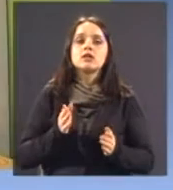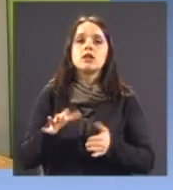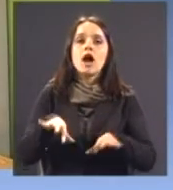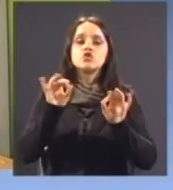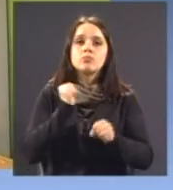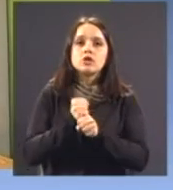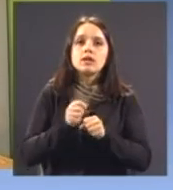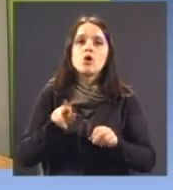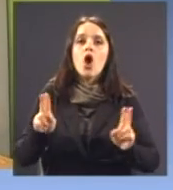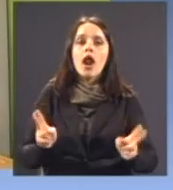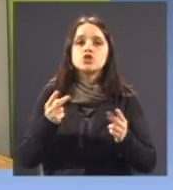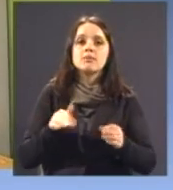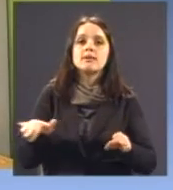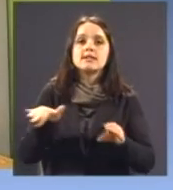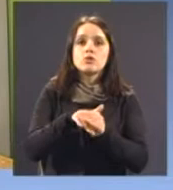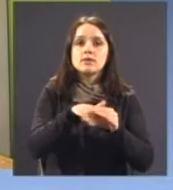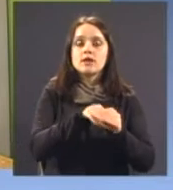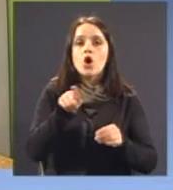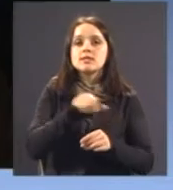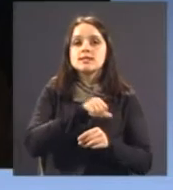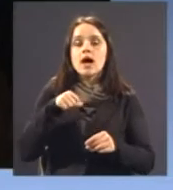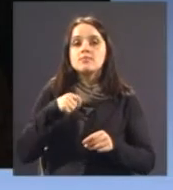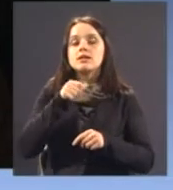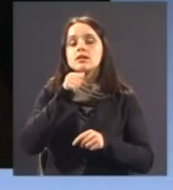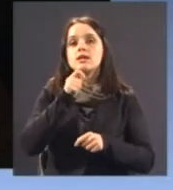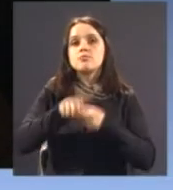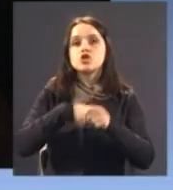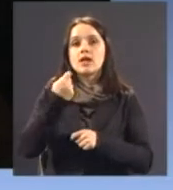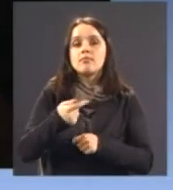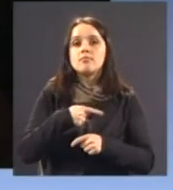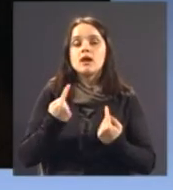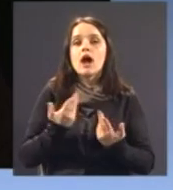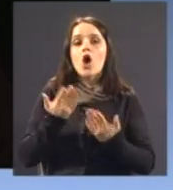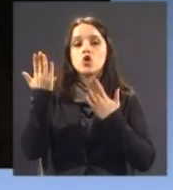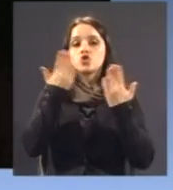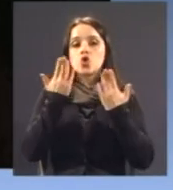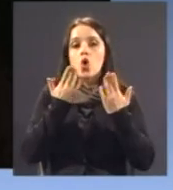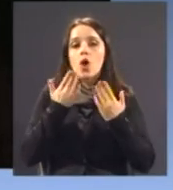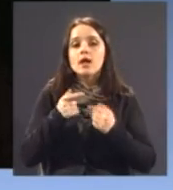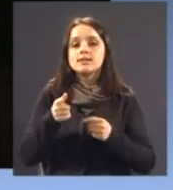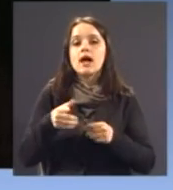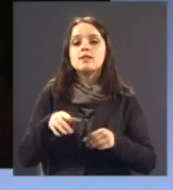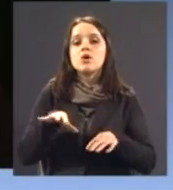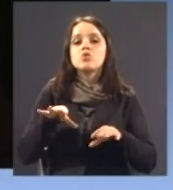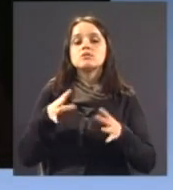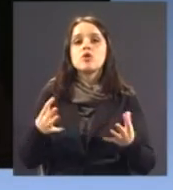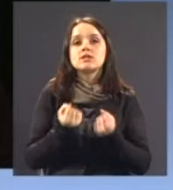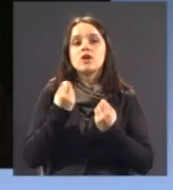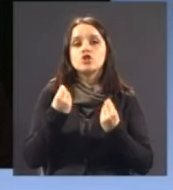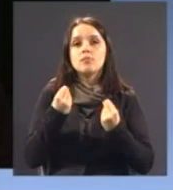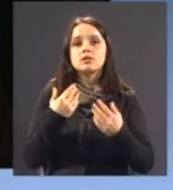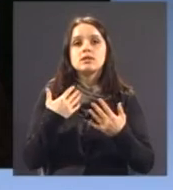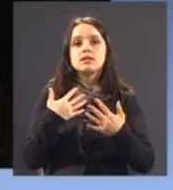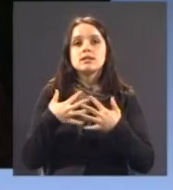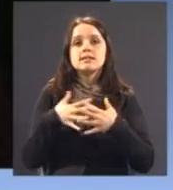prilikom zapošljavanja i oni sami, a i sam poslodavac. Mi smo kao škola zapravo s njima uspostavili jako dobru suradnju, jer